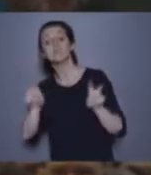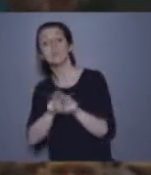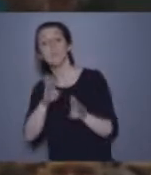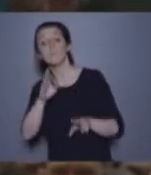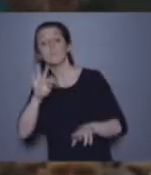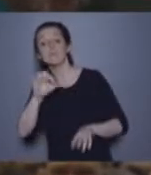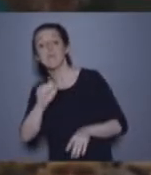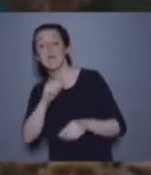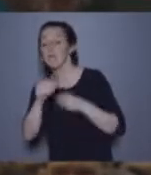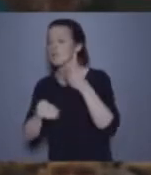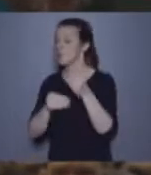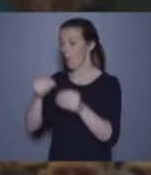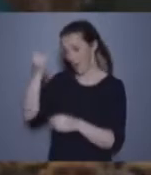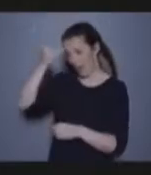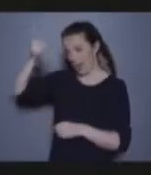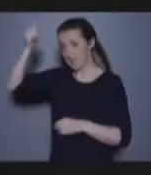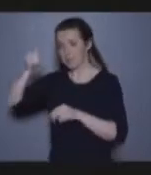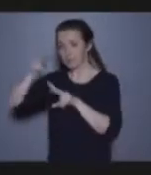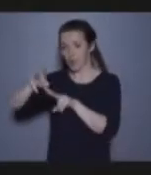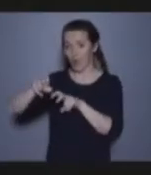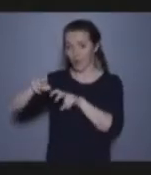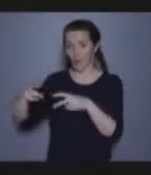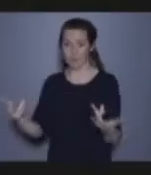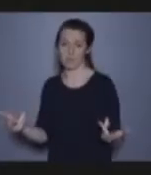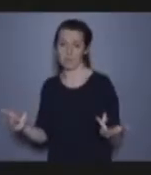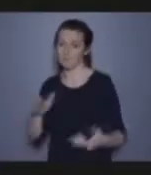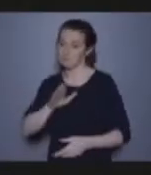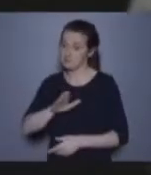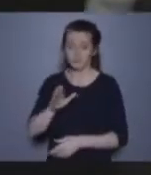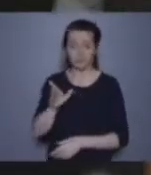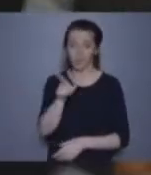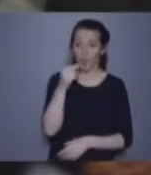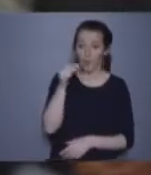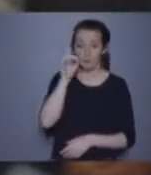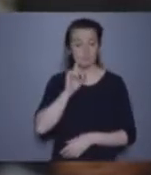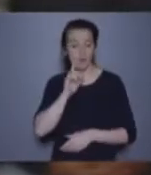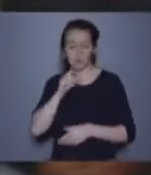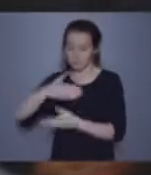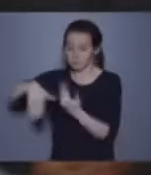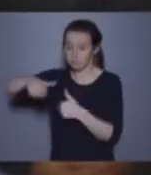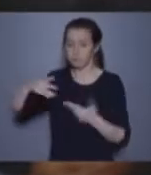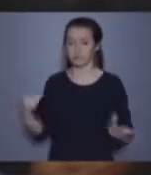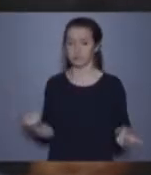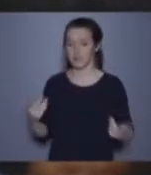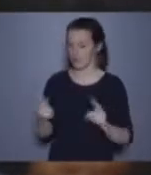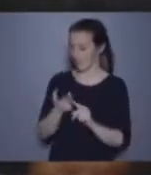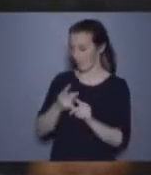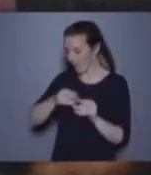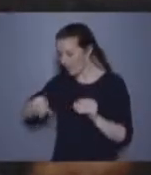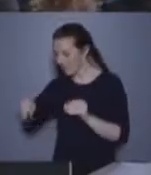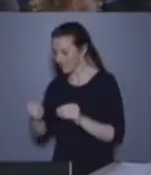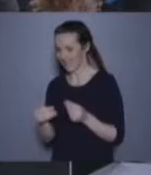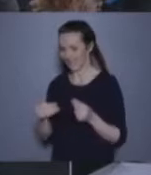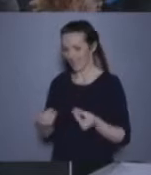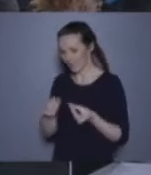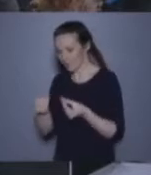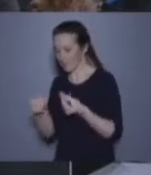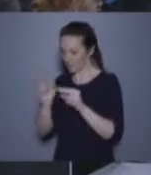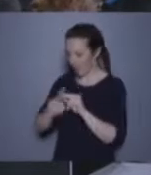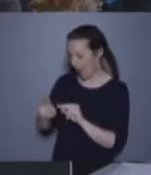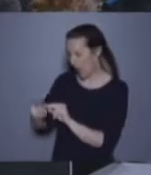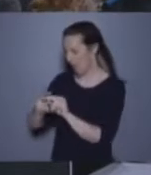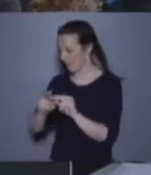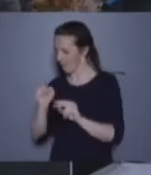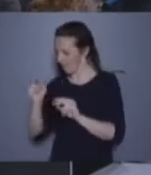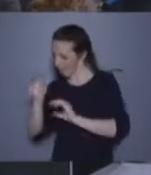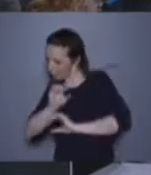des ingénieurs agronomes, femmes et hommes, car il s'agit de réparer la terre le plus souvent, et puis il faut l'organiser, et puis il faut mettre en place les circuits